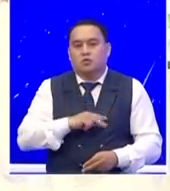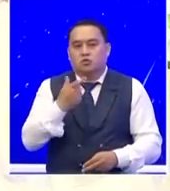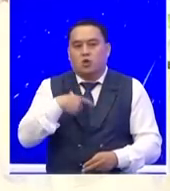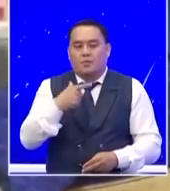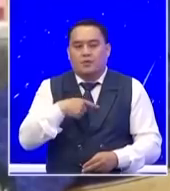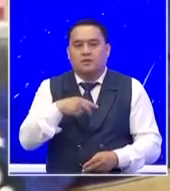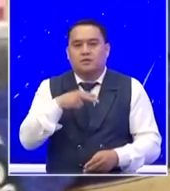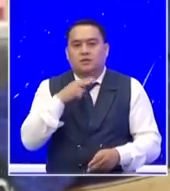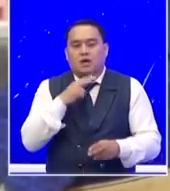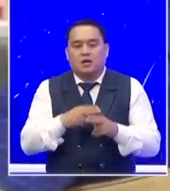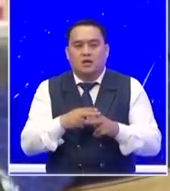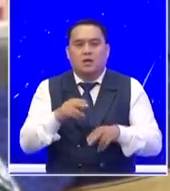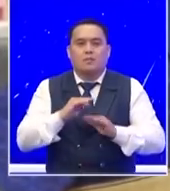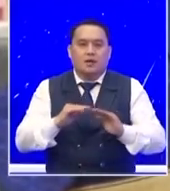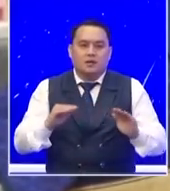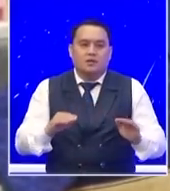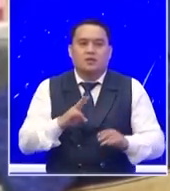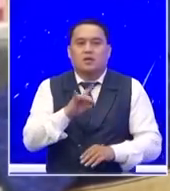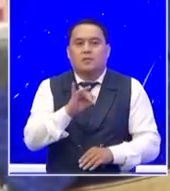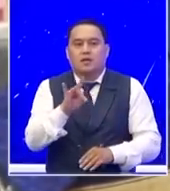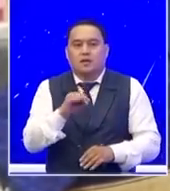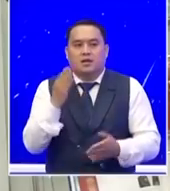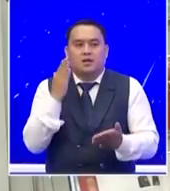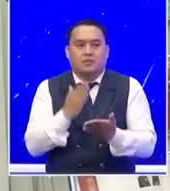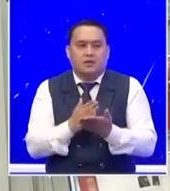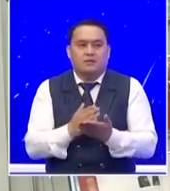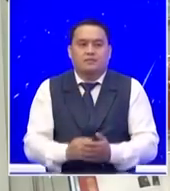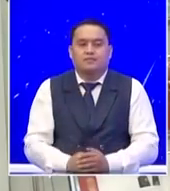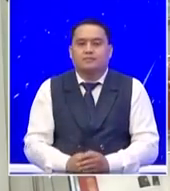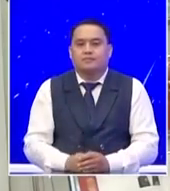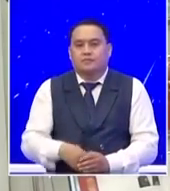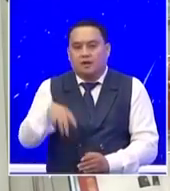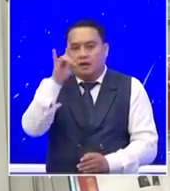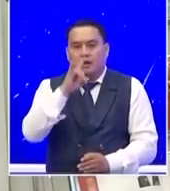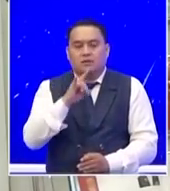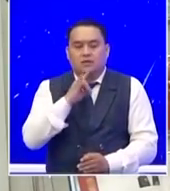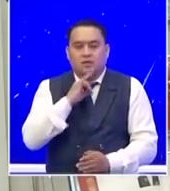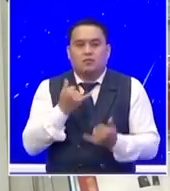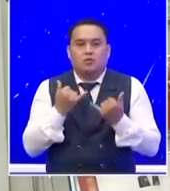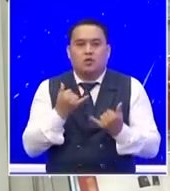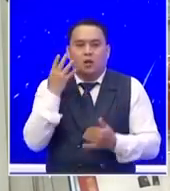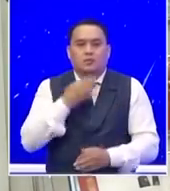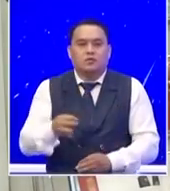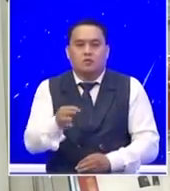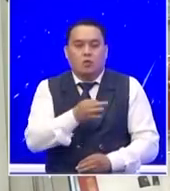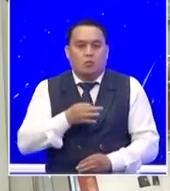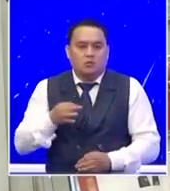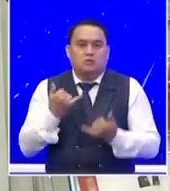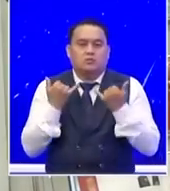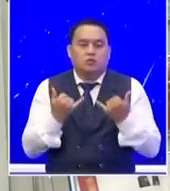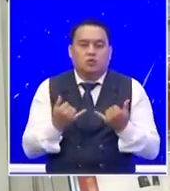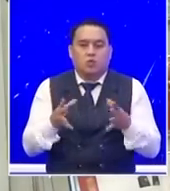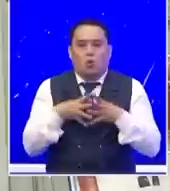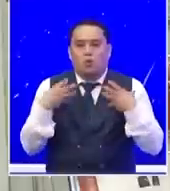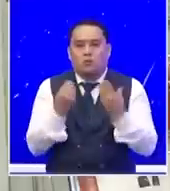бірге іні қарындастары, балалары мен немерелері де өнер көрсетеді. Қазақстандықтарды және Жетісу халқын бүгінгі отбасы